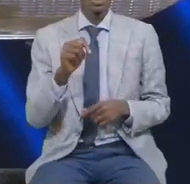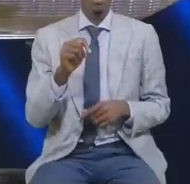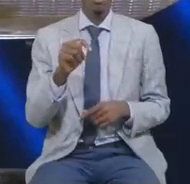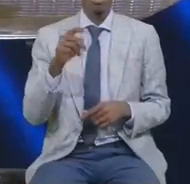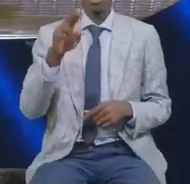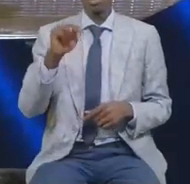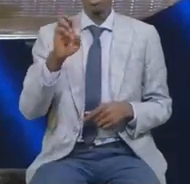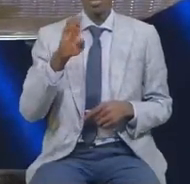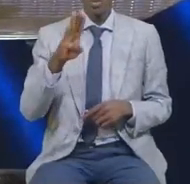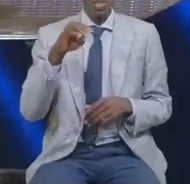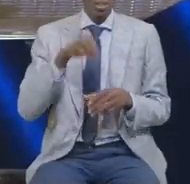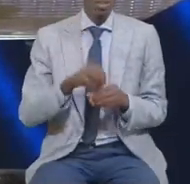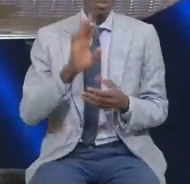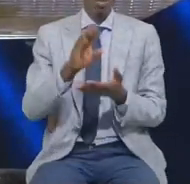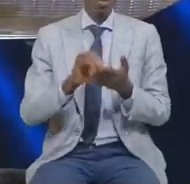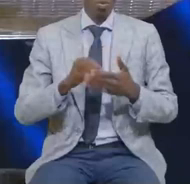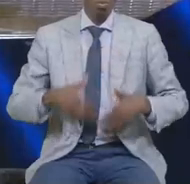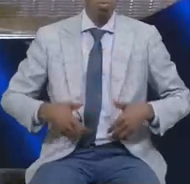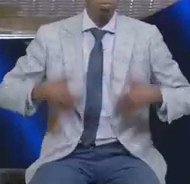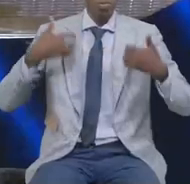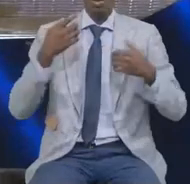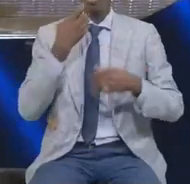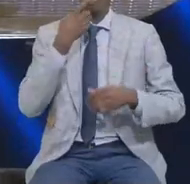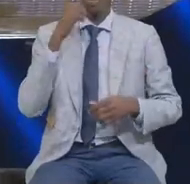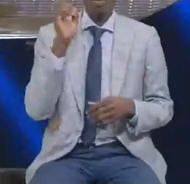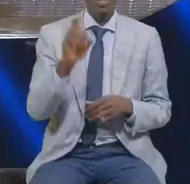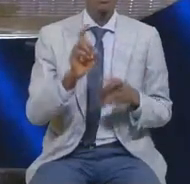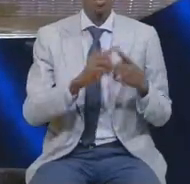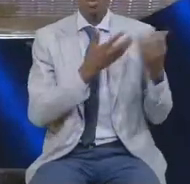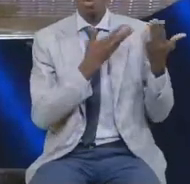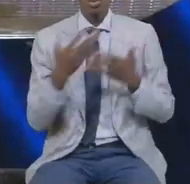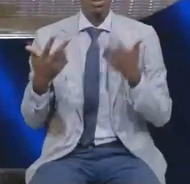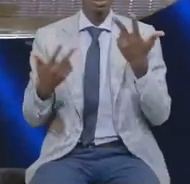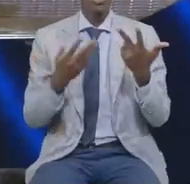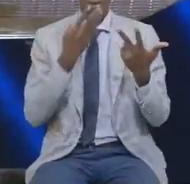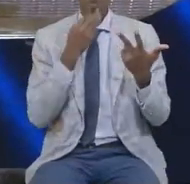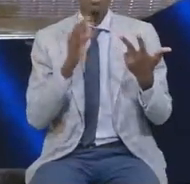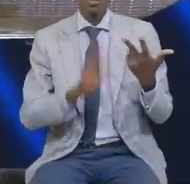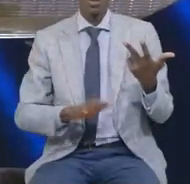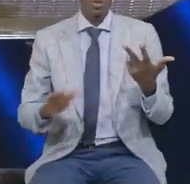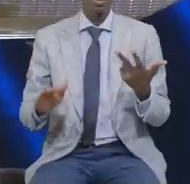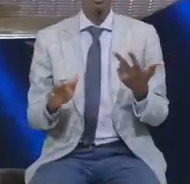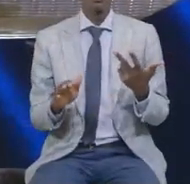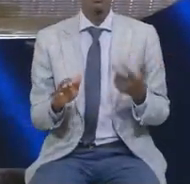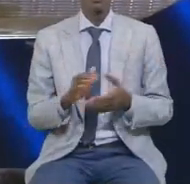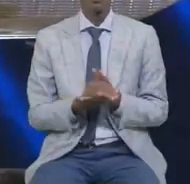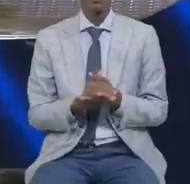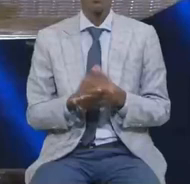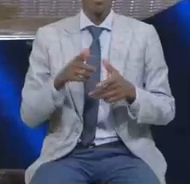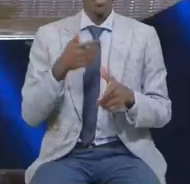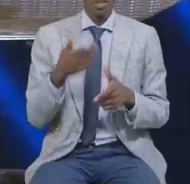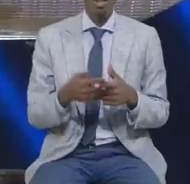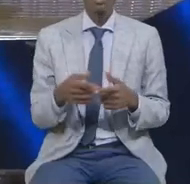Alors Nebuchadnezzar, irrité et furieux, donna l'ordre qu'on amena Sadrach, Meshach et